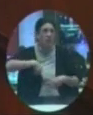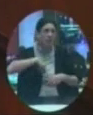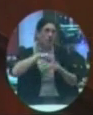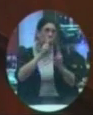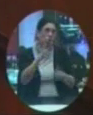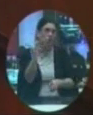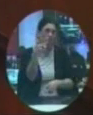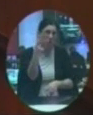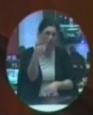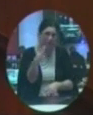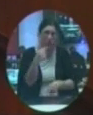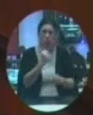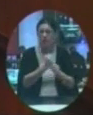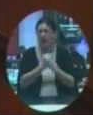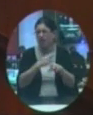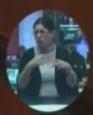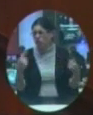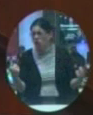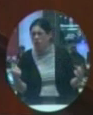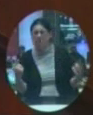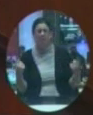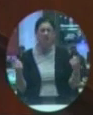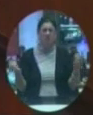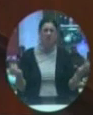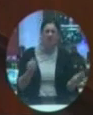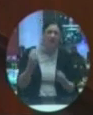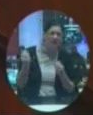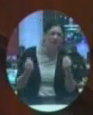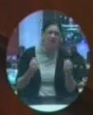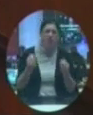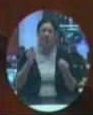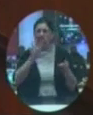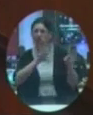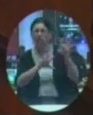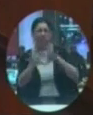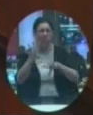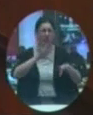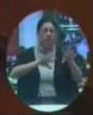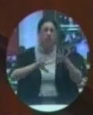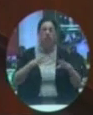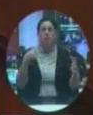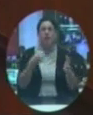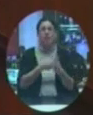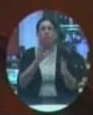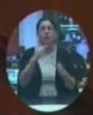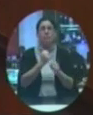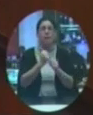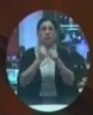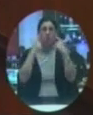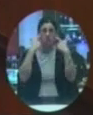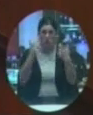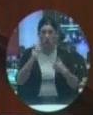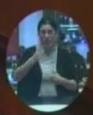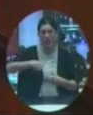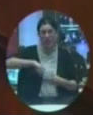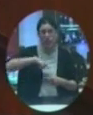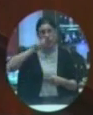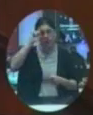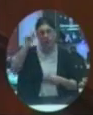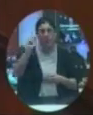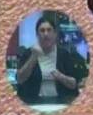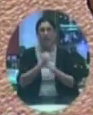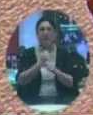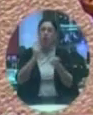מצלמות ולעשות כל מיני טלאים, טלאי על טלאי, ובסופו של דבר גם לעשות פיקוח, אבל אנחנו יודעים שצריך לעשות פה